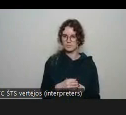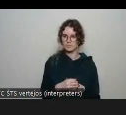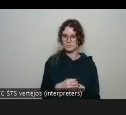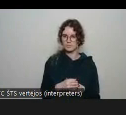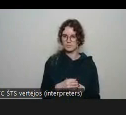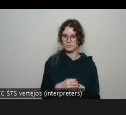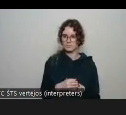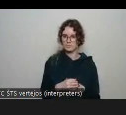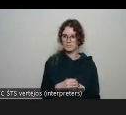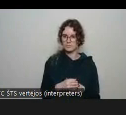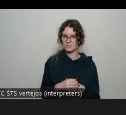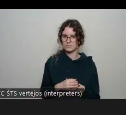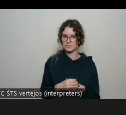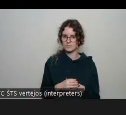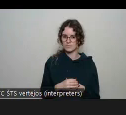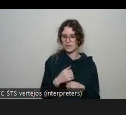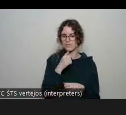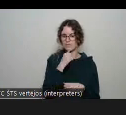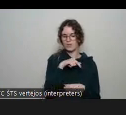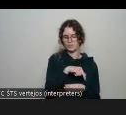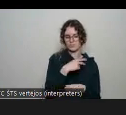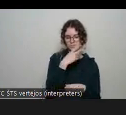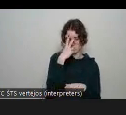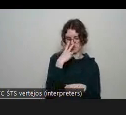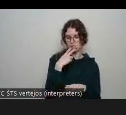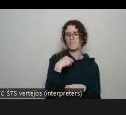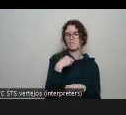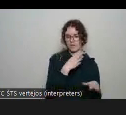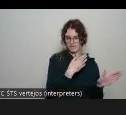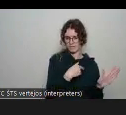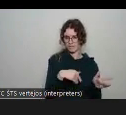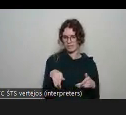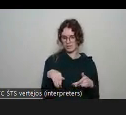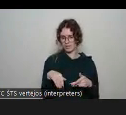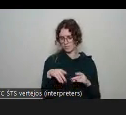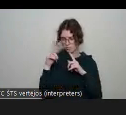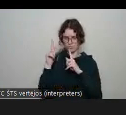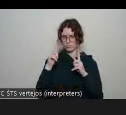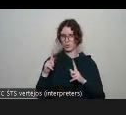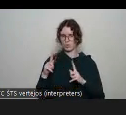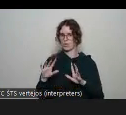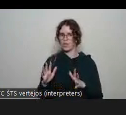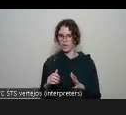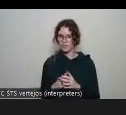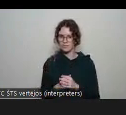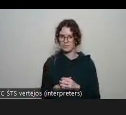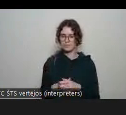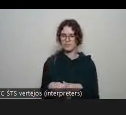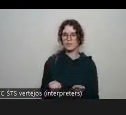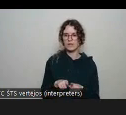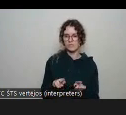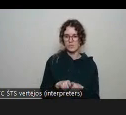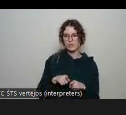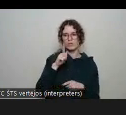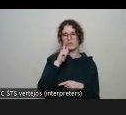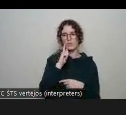su kuo jūs esate įprastai, prie ko jūs esate įprastai pripratę. Taip pat norėtumėme, kad jūs